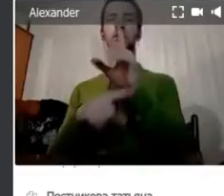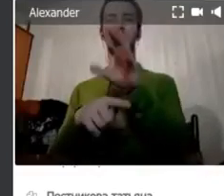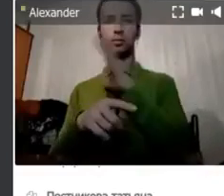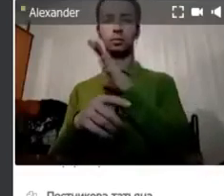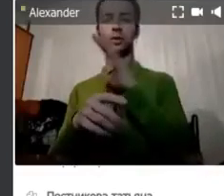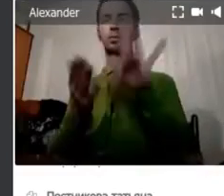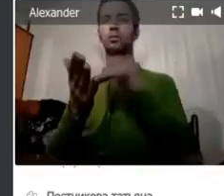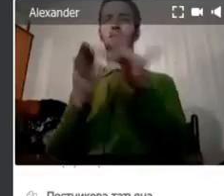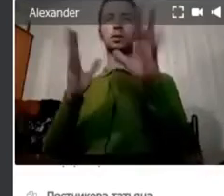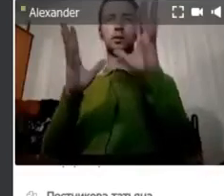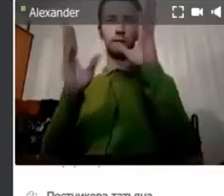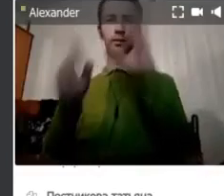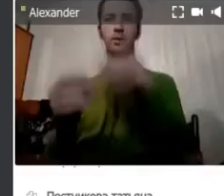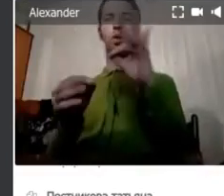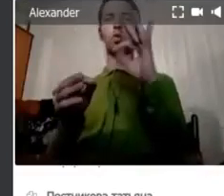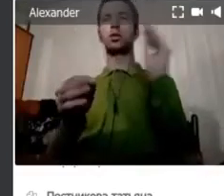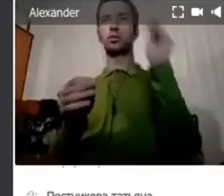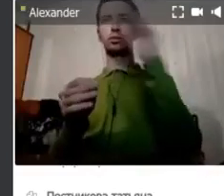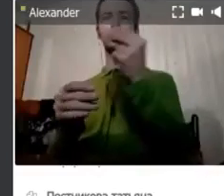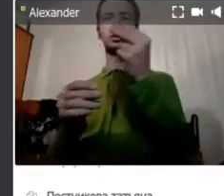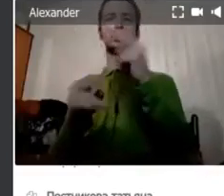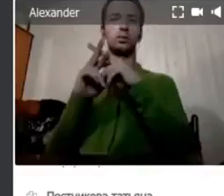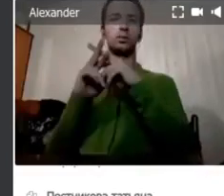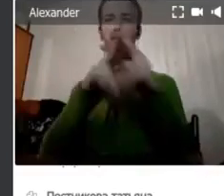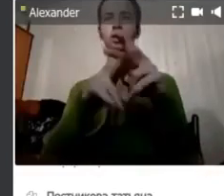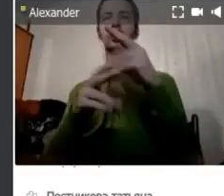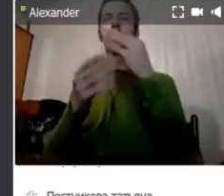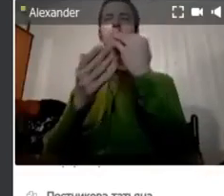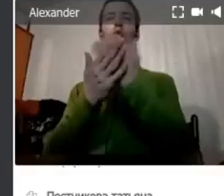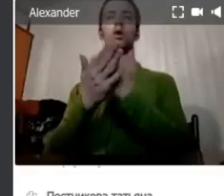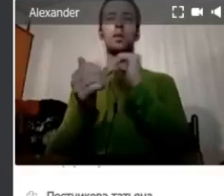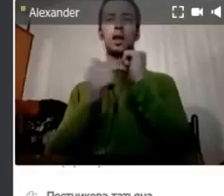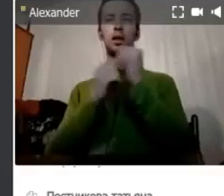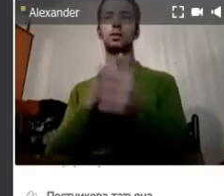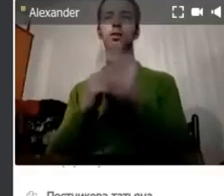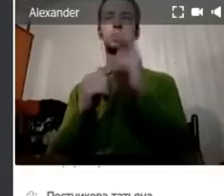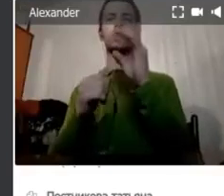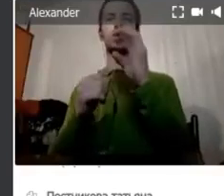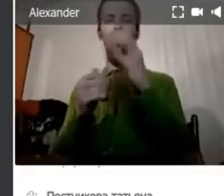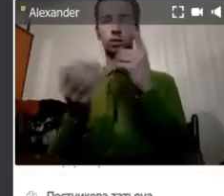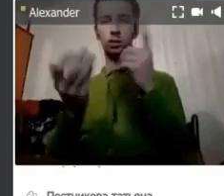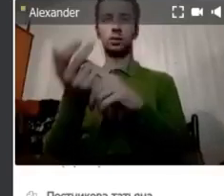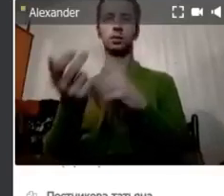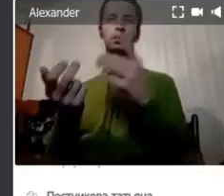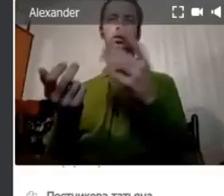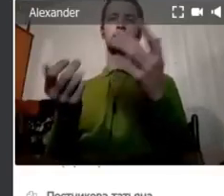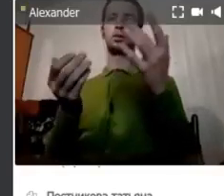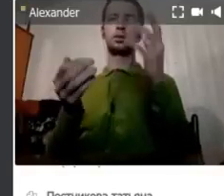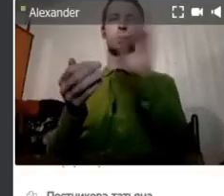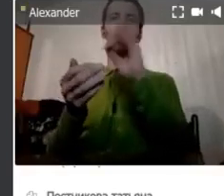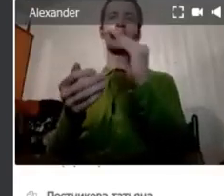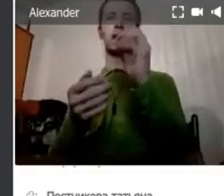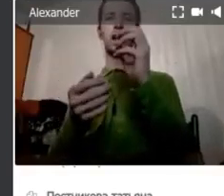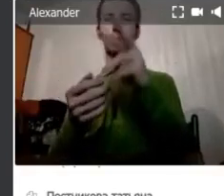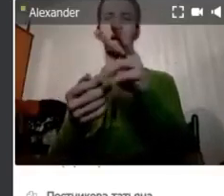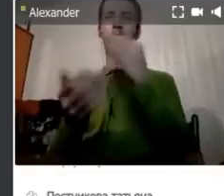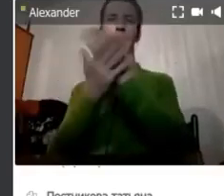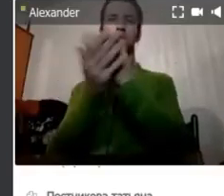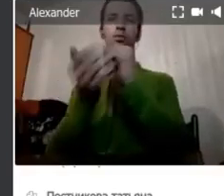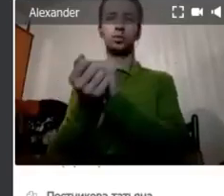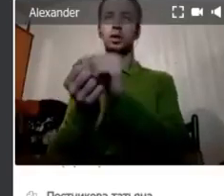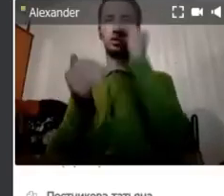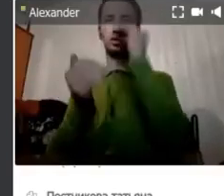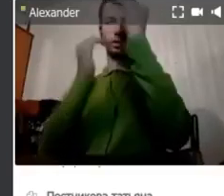это целая платформа для клиентов, и, собственно, мы ей пользуемся. Но вы должны понимать, что GIG,